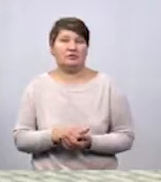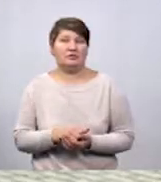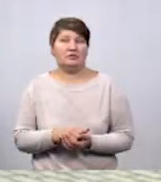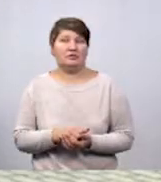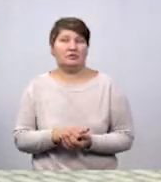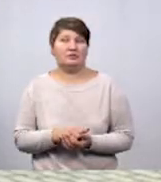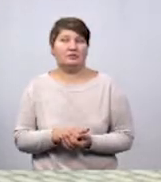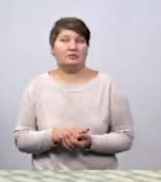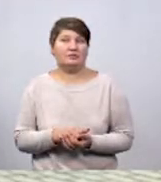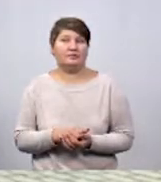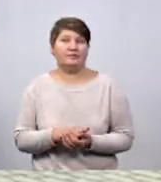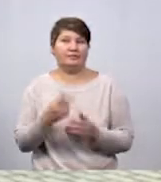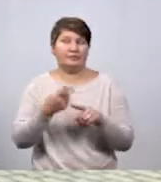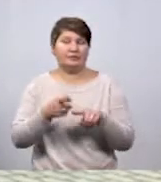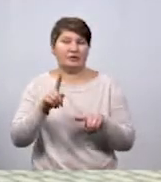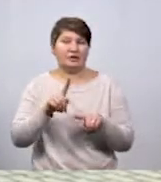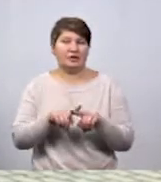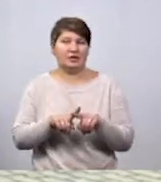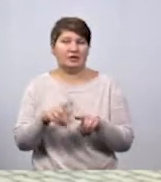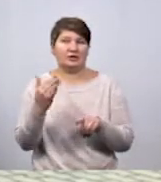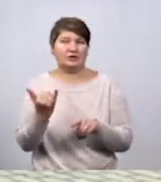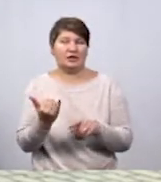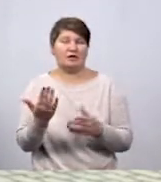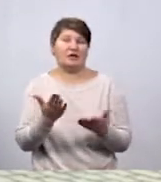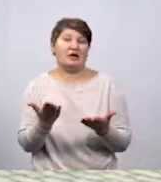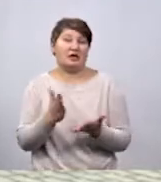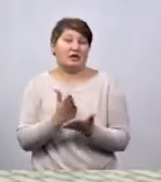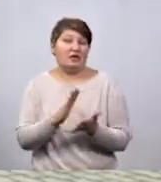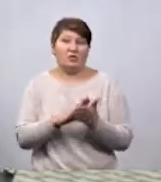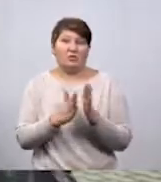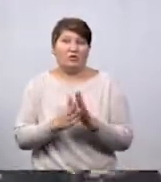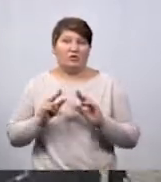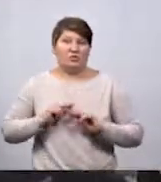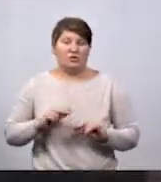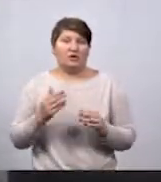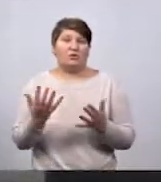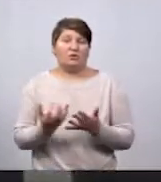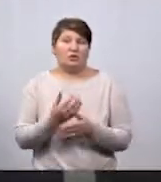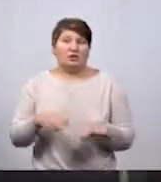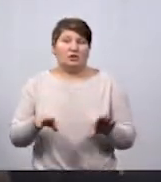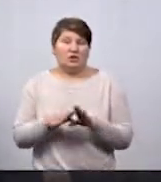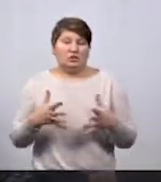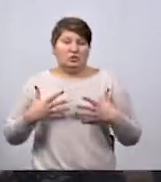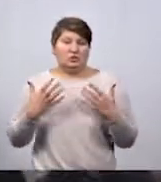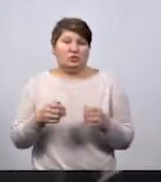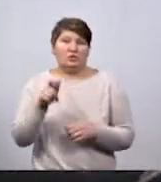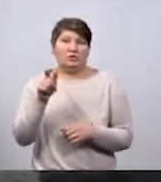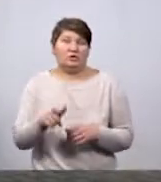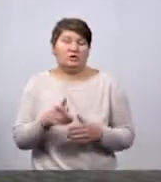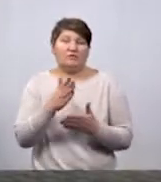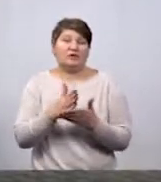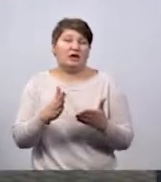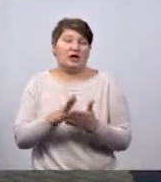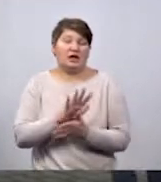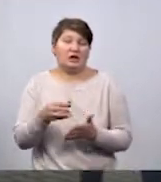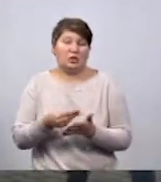Згідно тих зараз настанов і тих умов роботи, виходить так, що здоров'я людини взагалі ніяк не оцінюється.